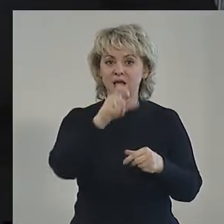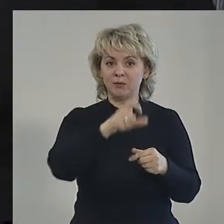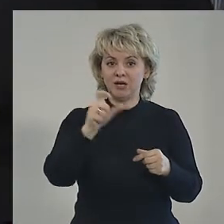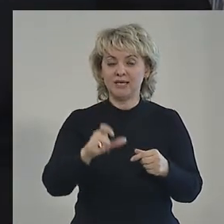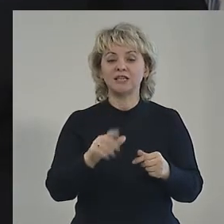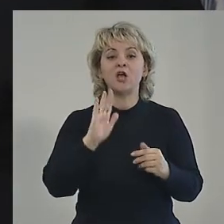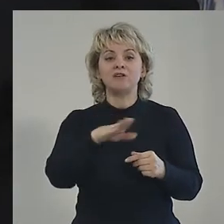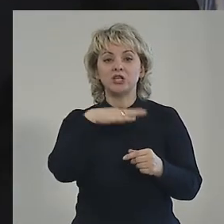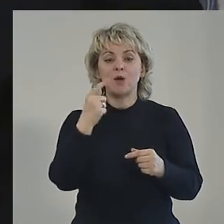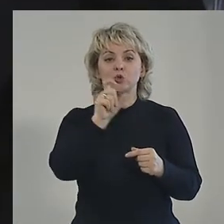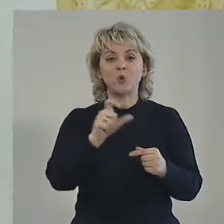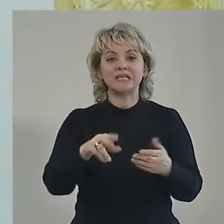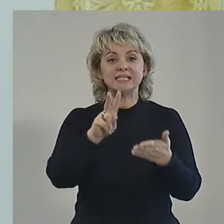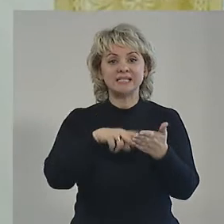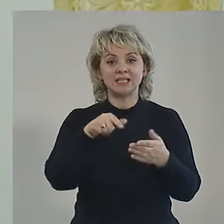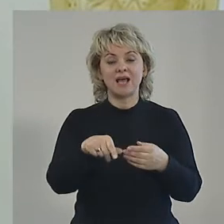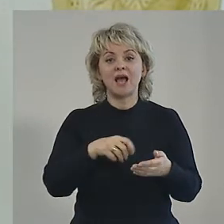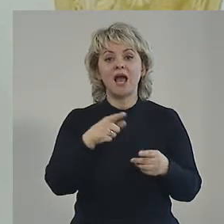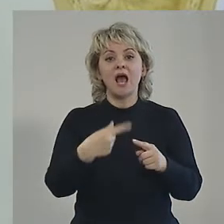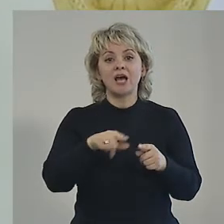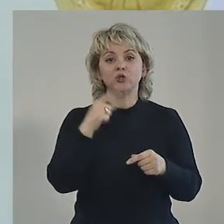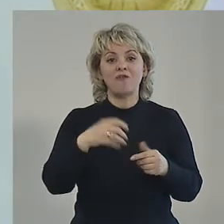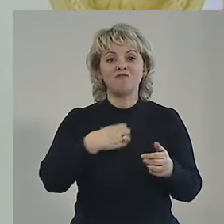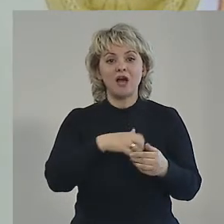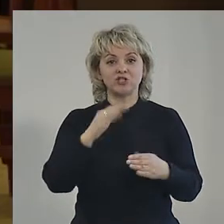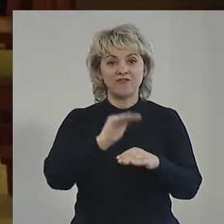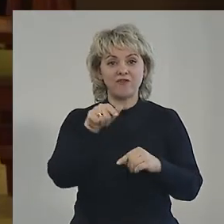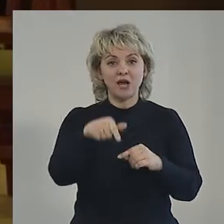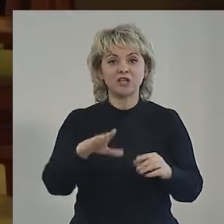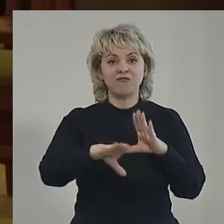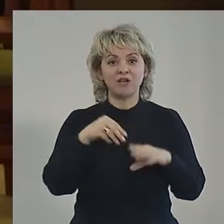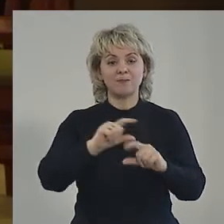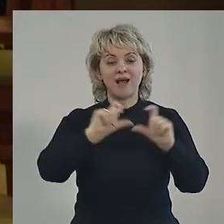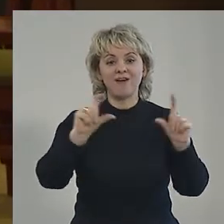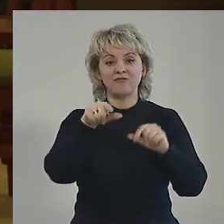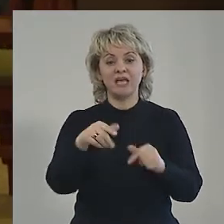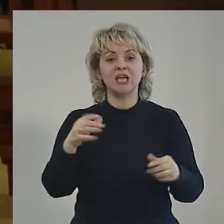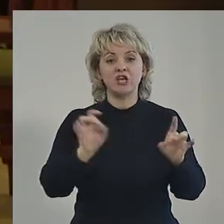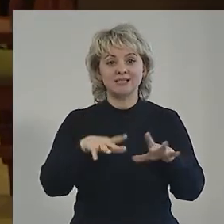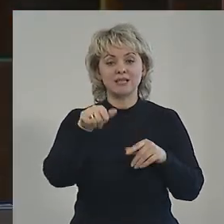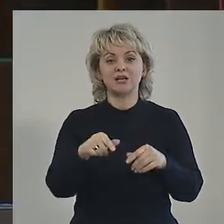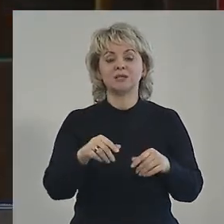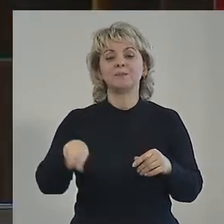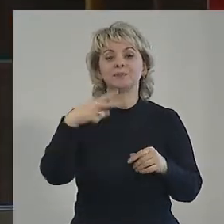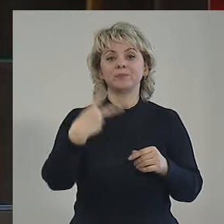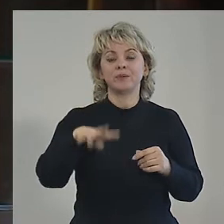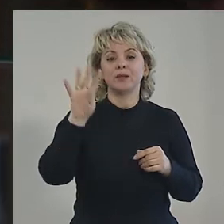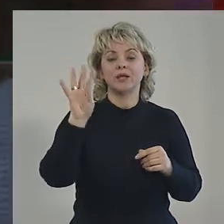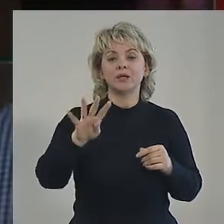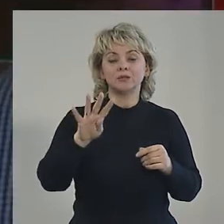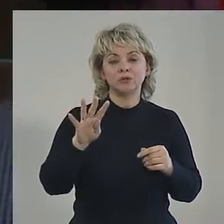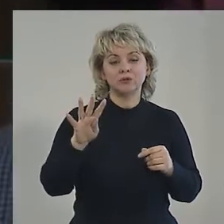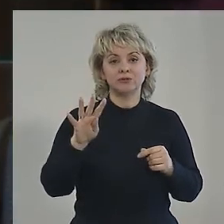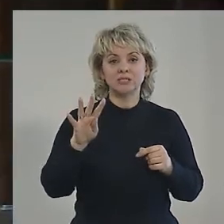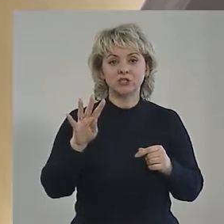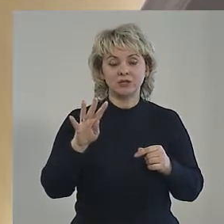клиентов. Ведь для многих людей сертификат соответствия – один из важных факторов при выборе кафе или ресторана. Сергей Мирошниченко, Виталий